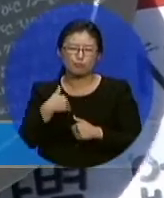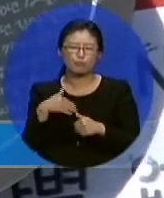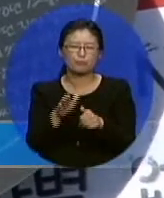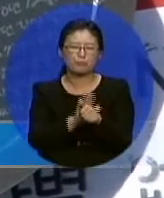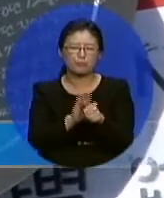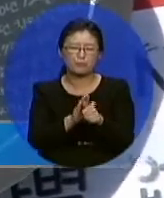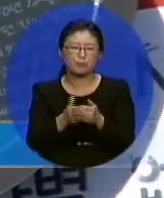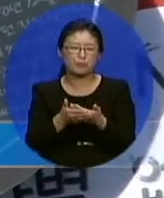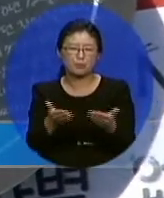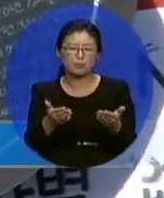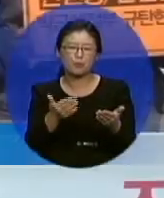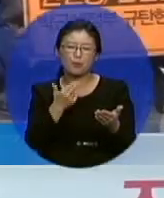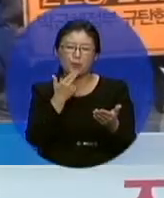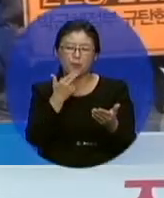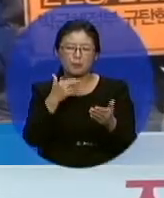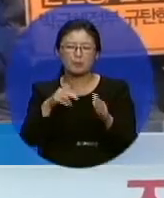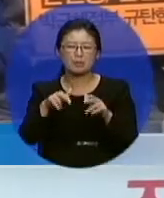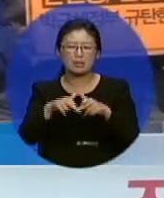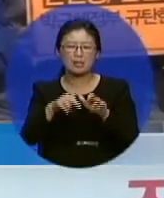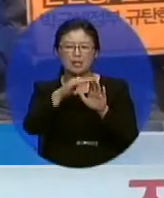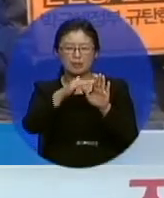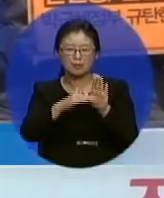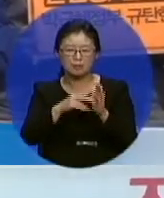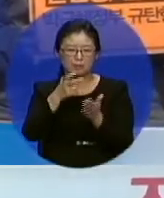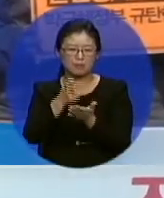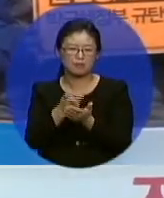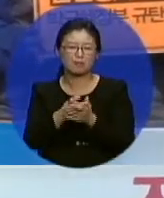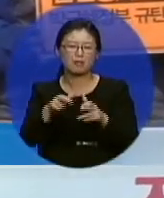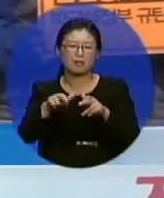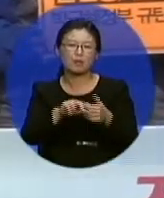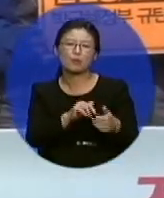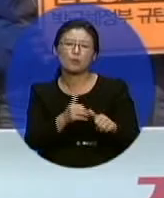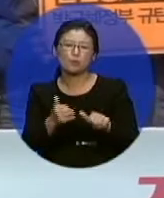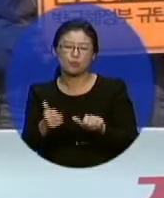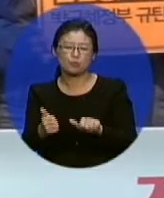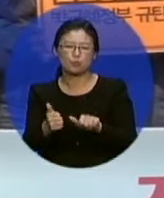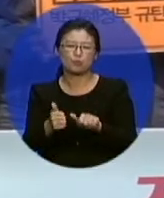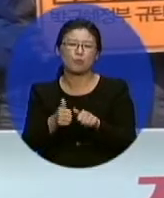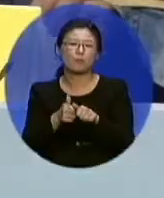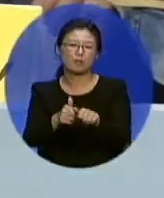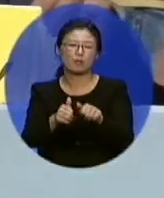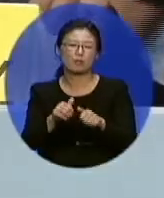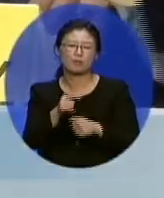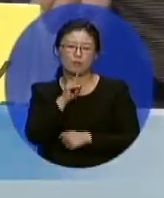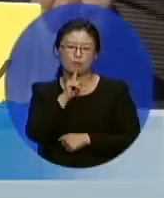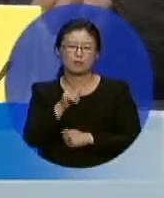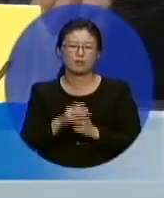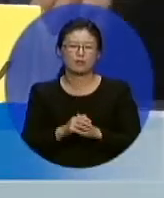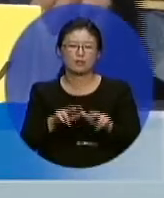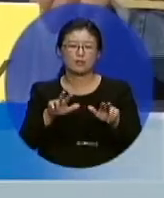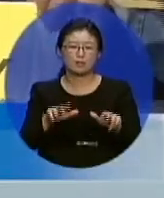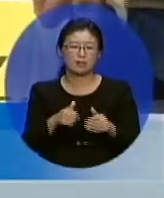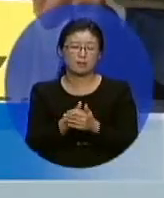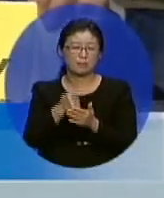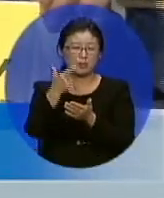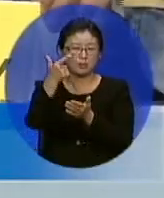서비스를 제공하지 않는 장애 등급제가 장애인을 죽음으로 내몰고 있다고 말했습니다. 지금